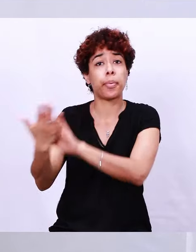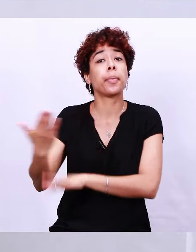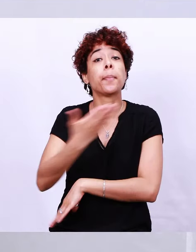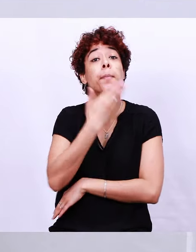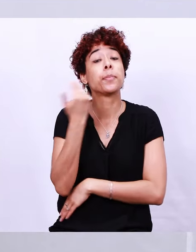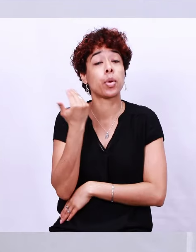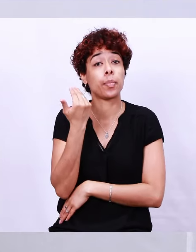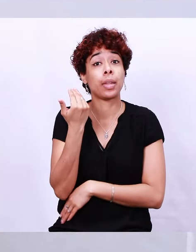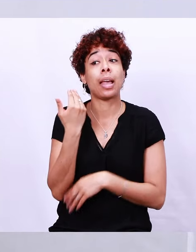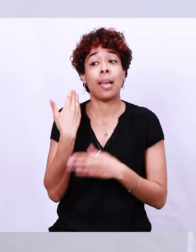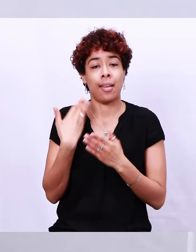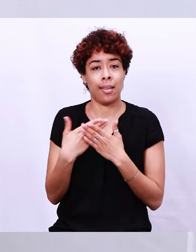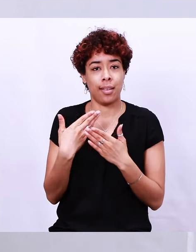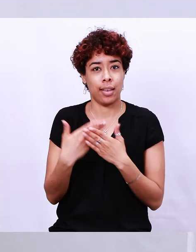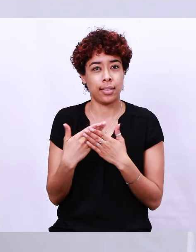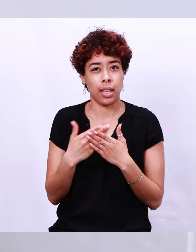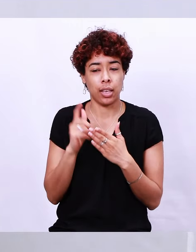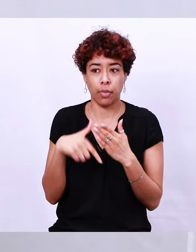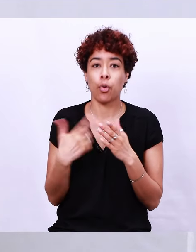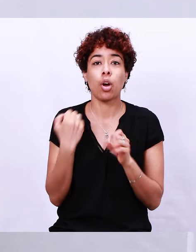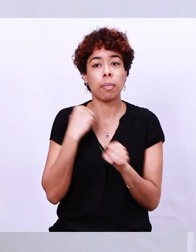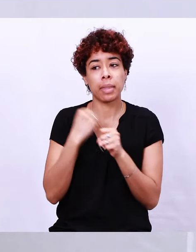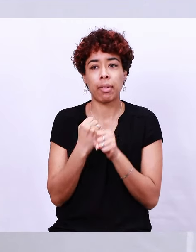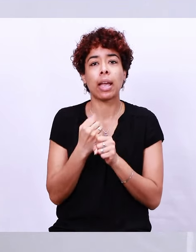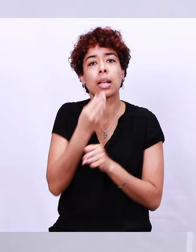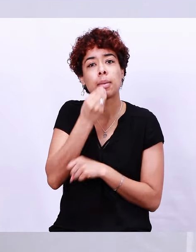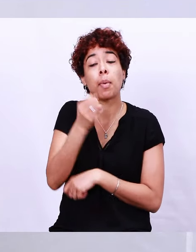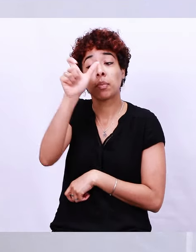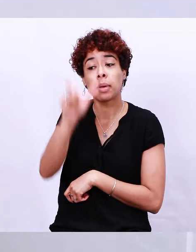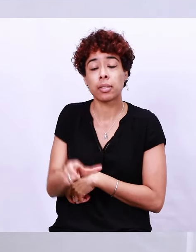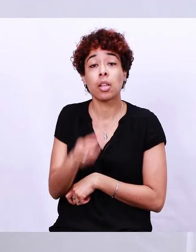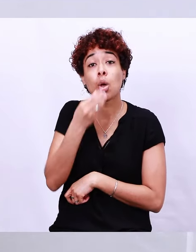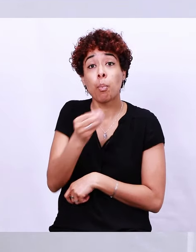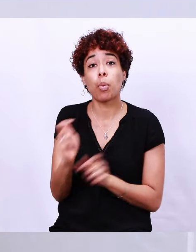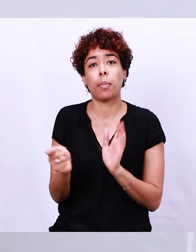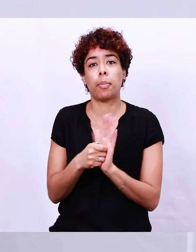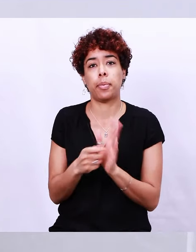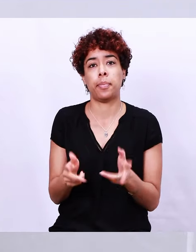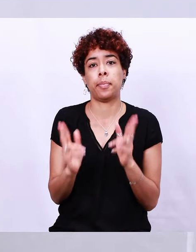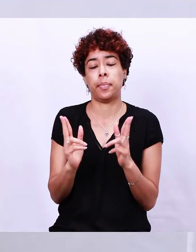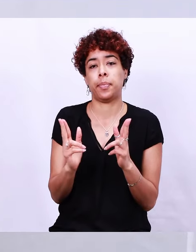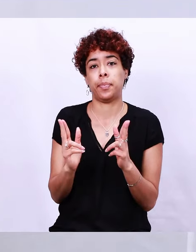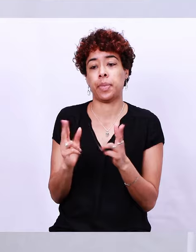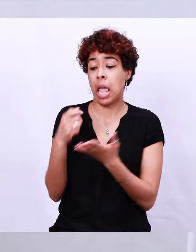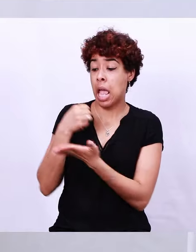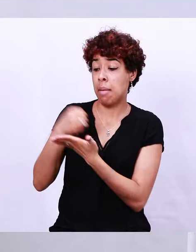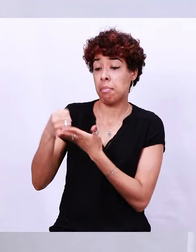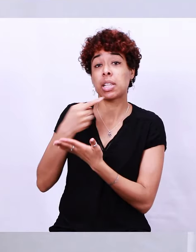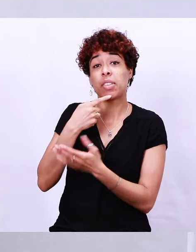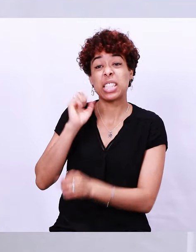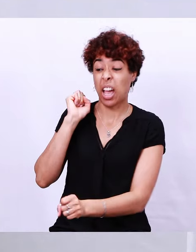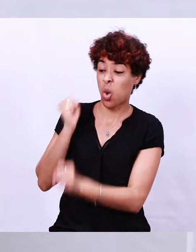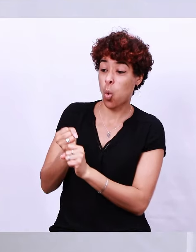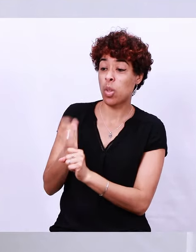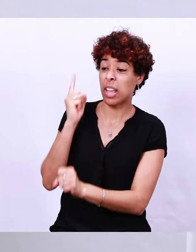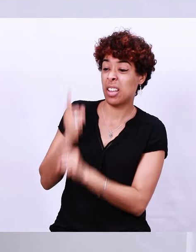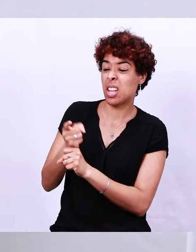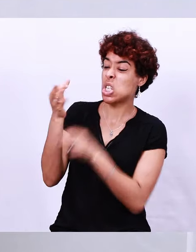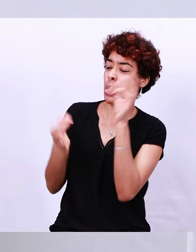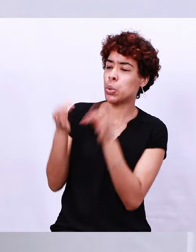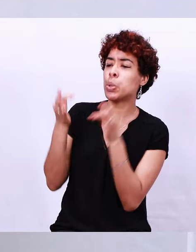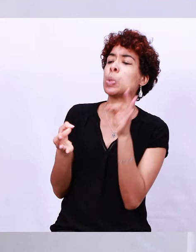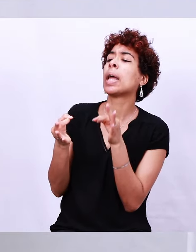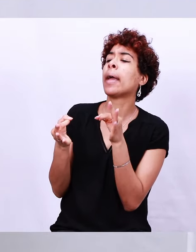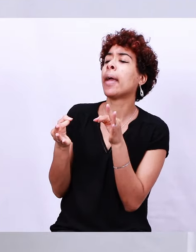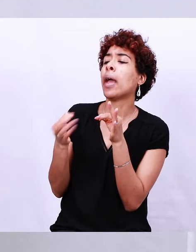et il faut pouvoir s'associer avec les les bonnes personnes au bon moment éprouver ce n'est pas condamner ce n'est pas juger la